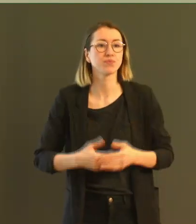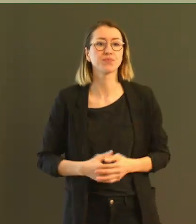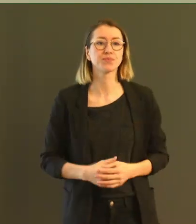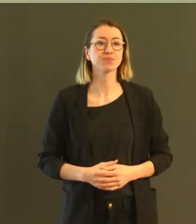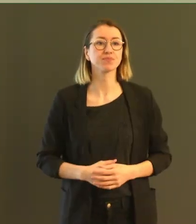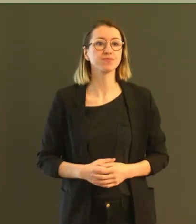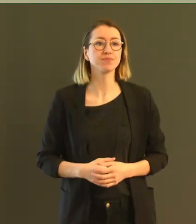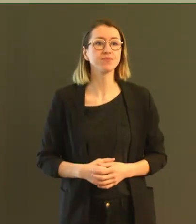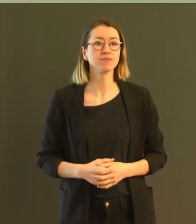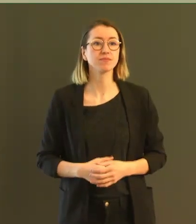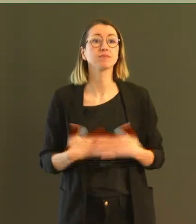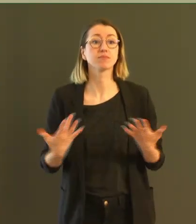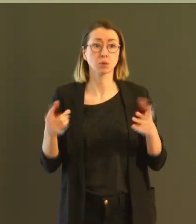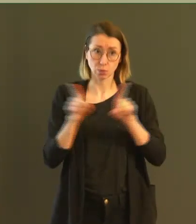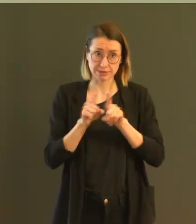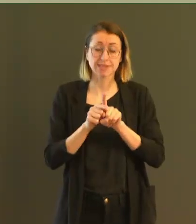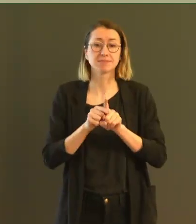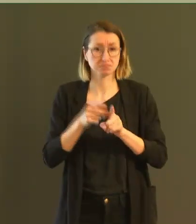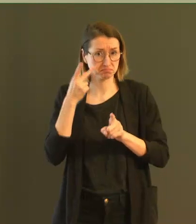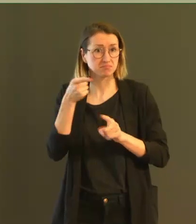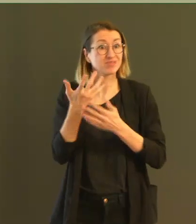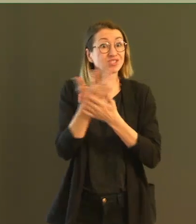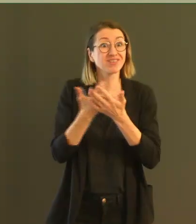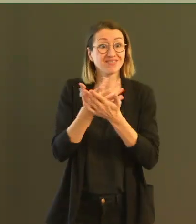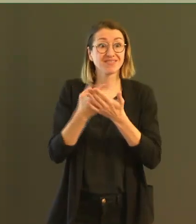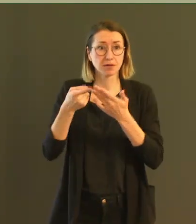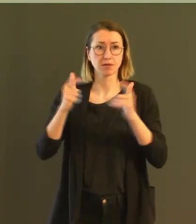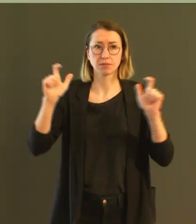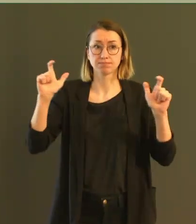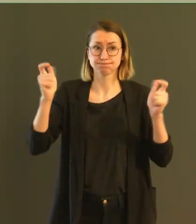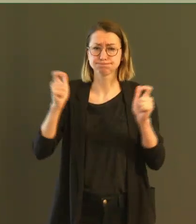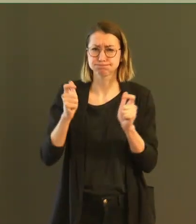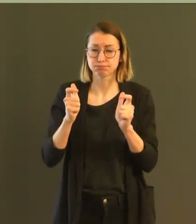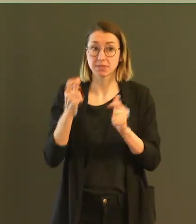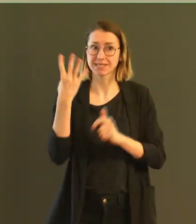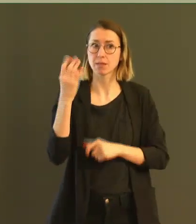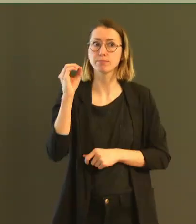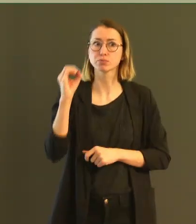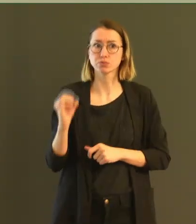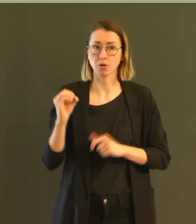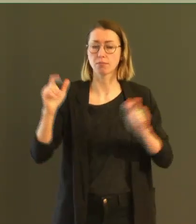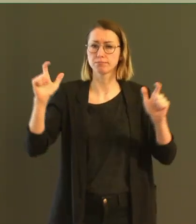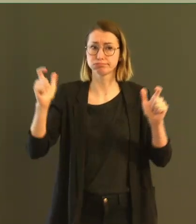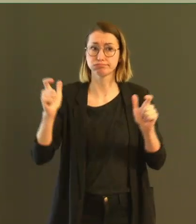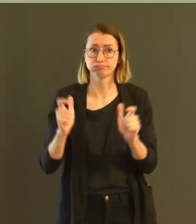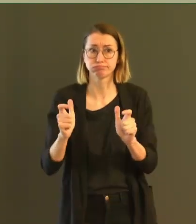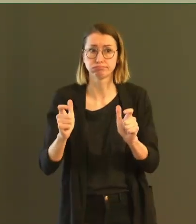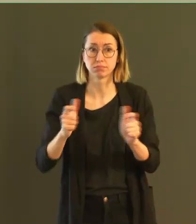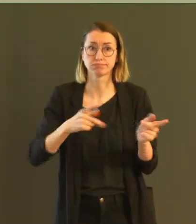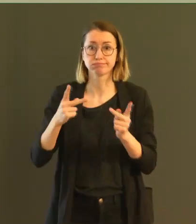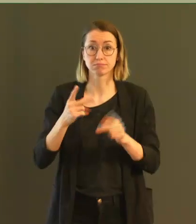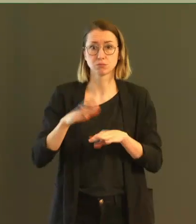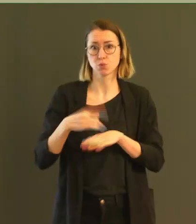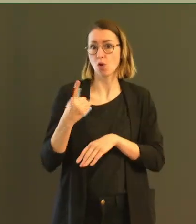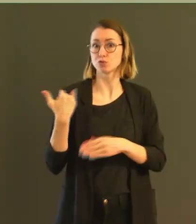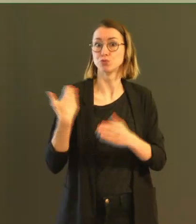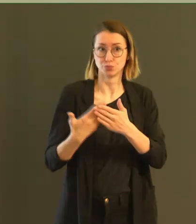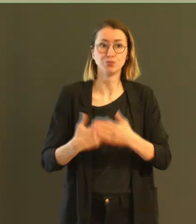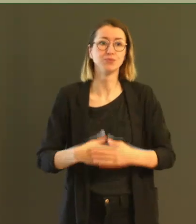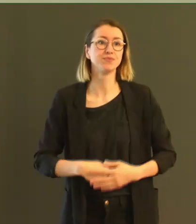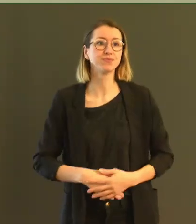baisse avec en l'occurrence -4% souffle derniers jours devront cependant encore